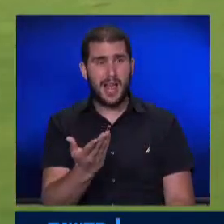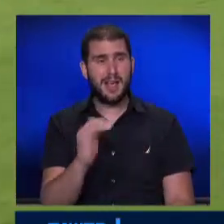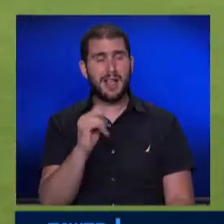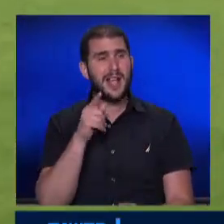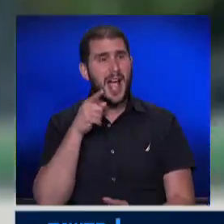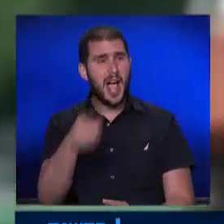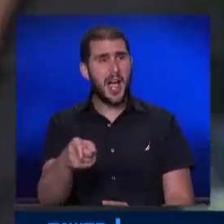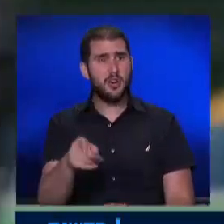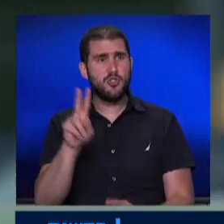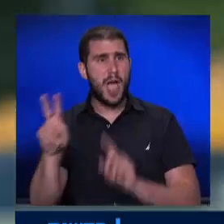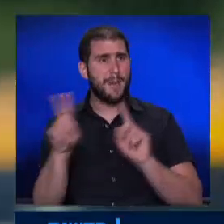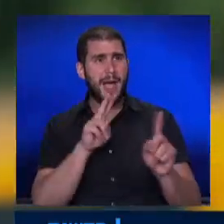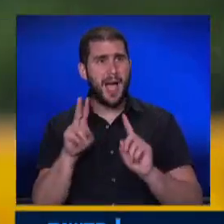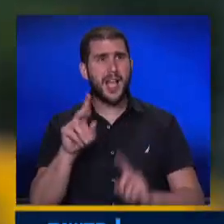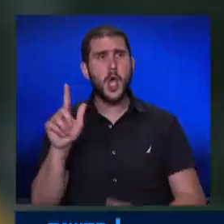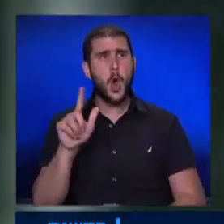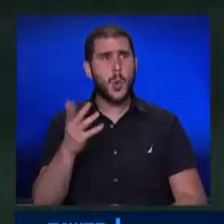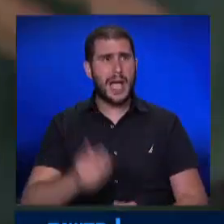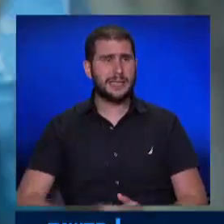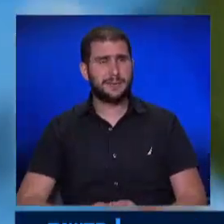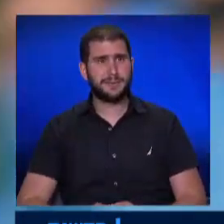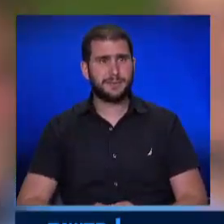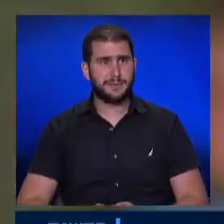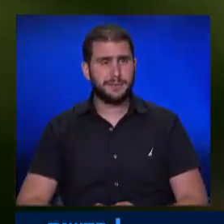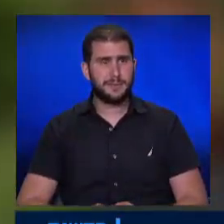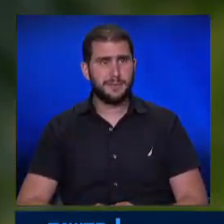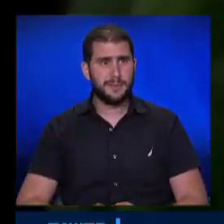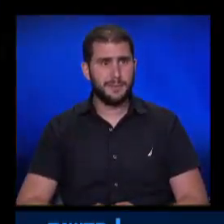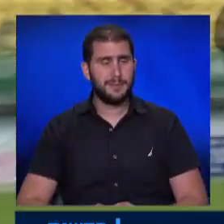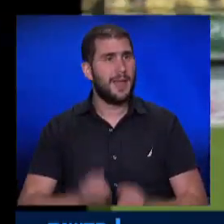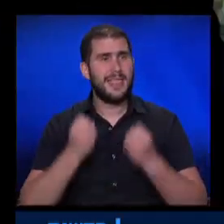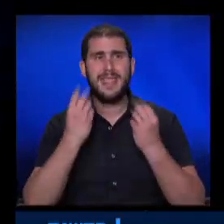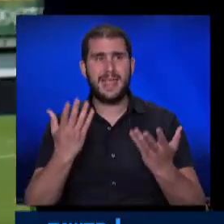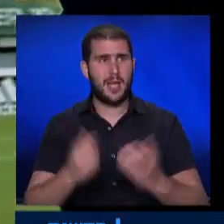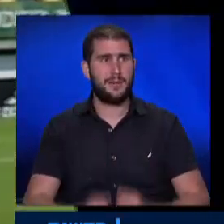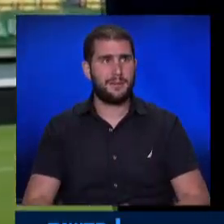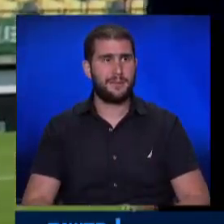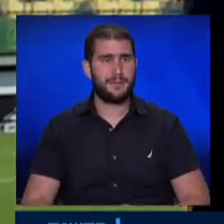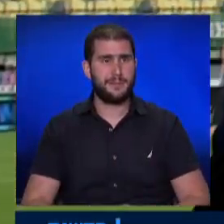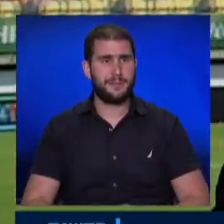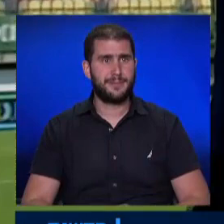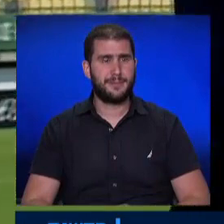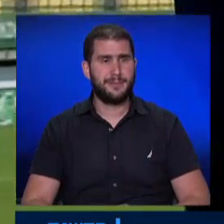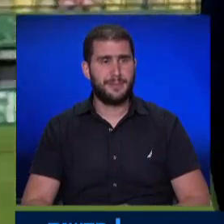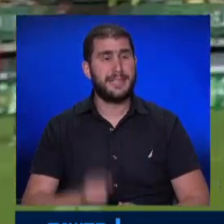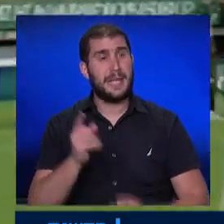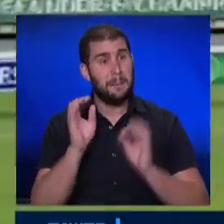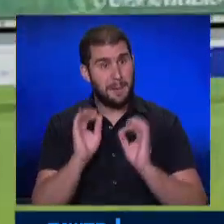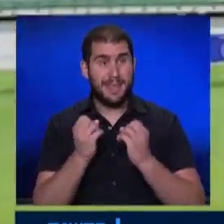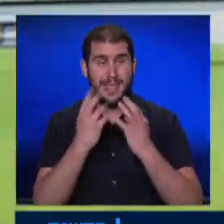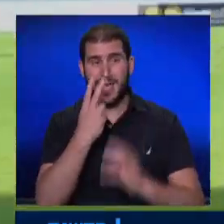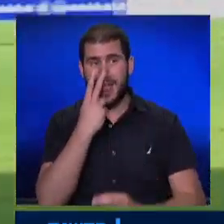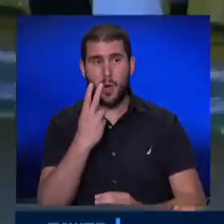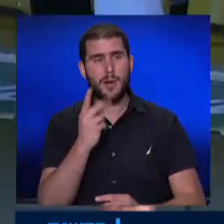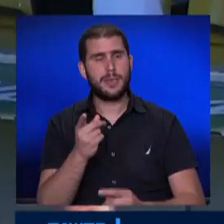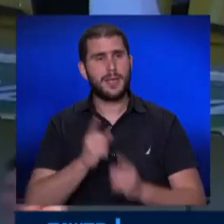כדור ברשת! 2-1, לוגסי! נהדר, נהדר. זה באמת נהדר לראות